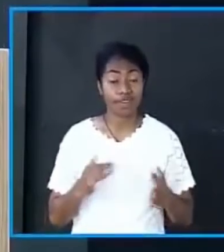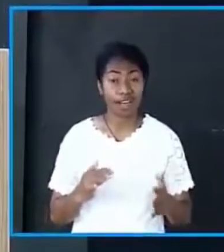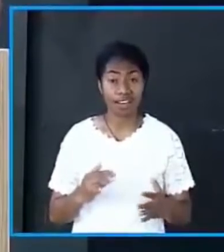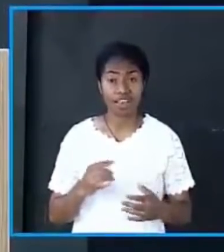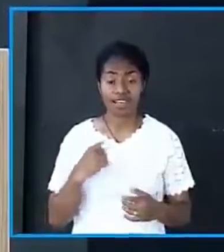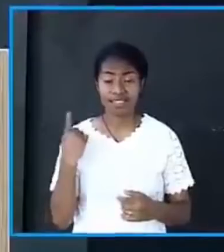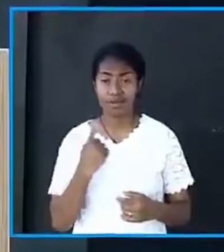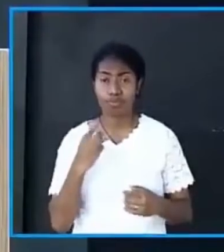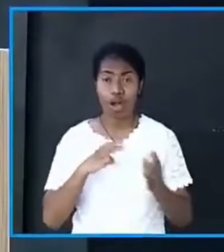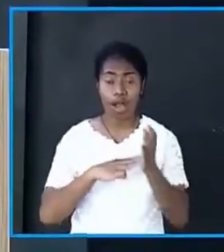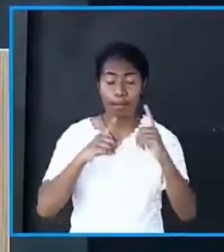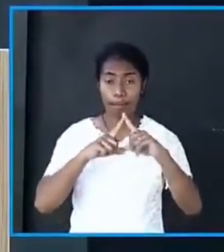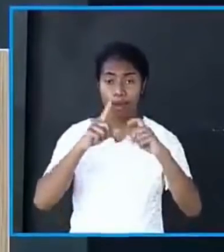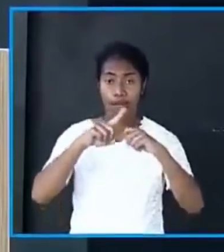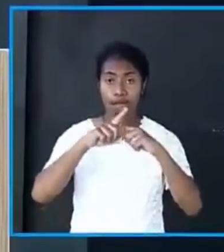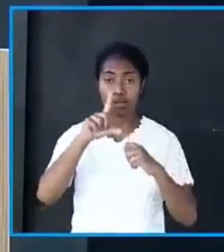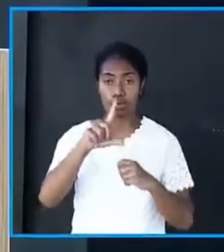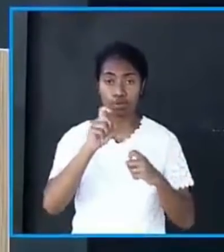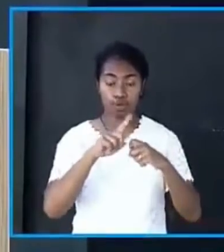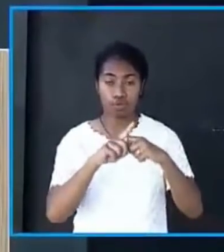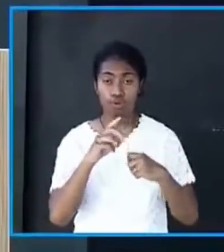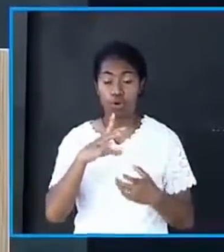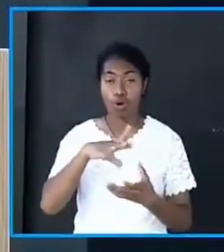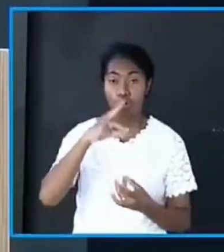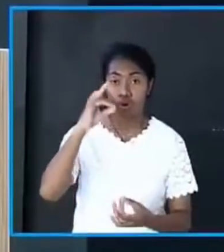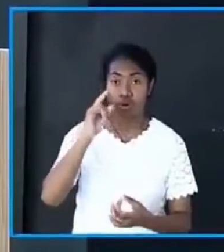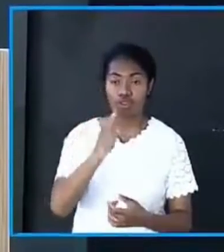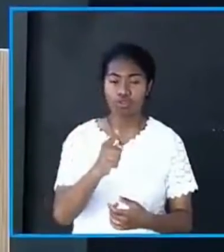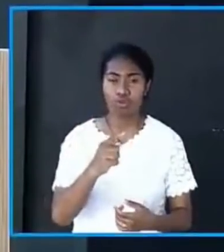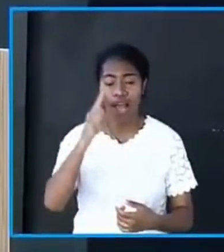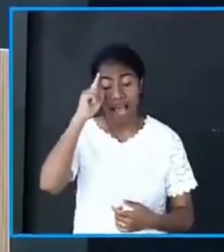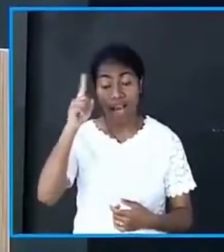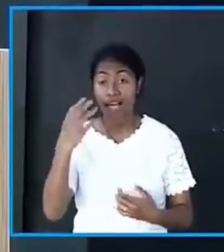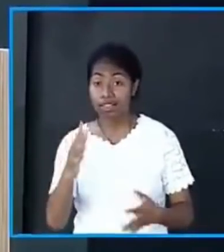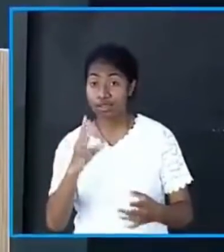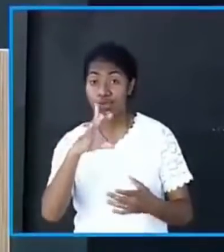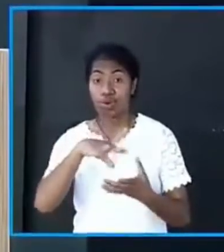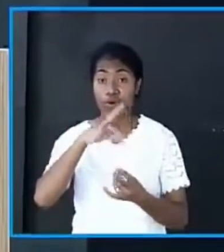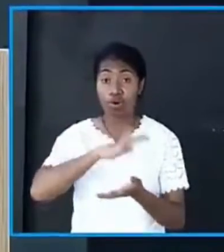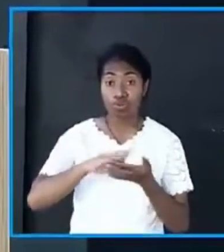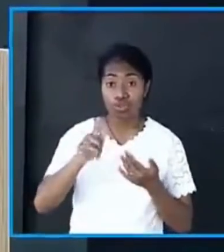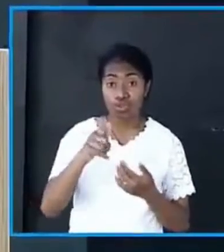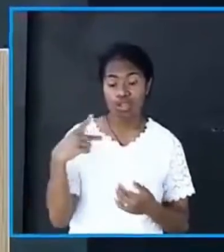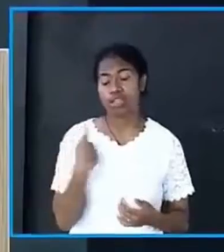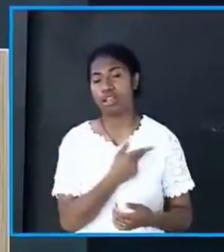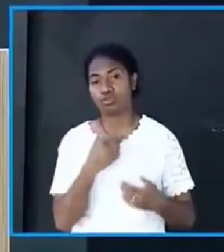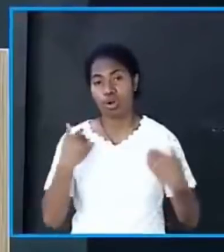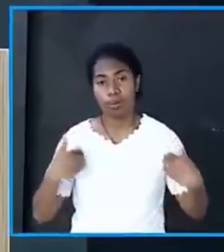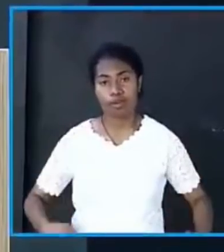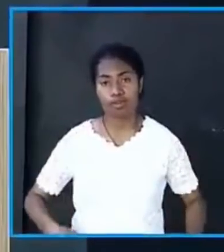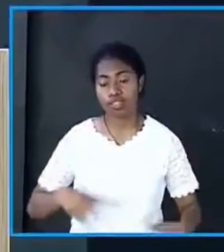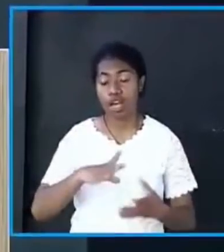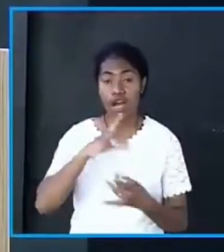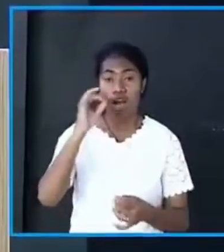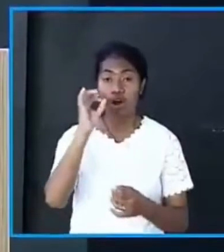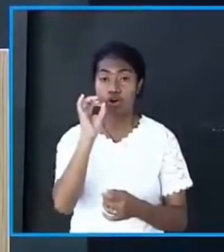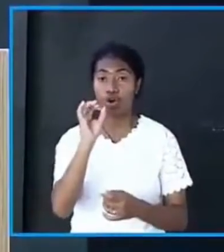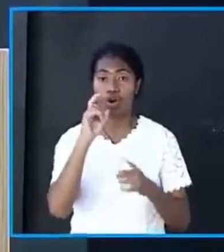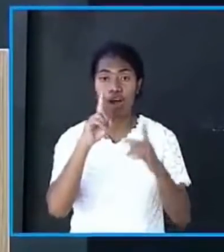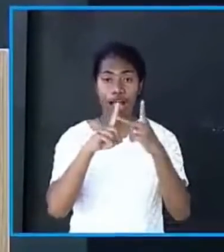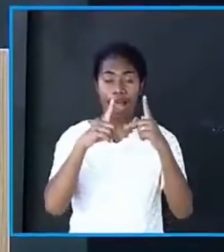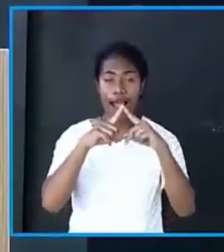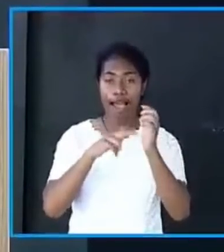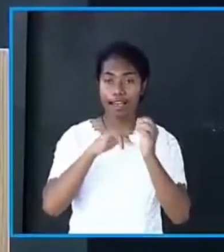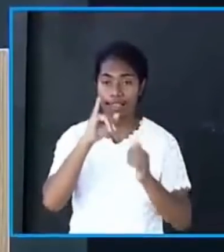sama dengan Allah Allah kita juga roh maka antara Allah dan kita bisa connect Hai topik karena